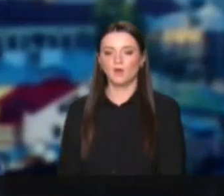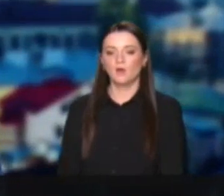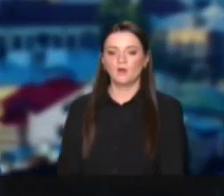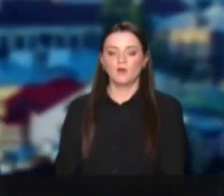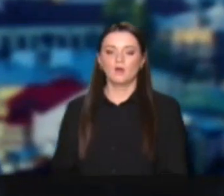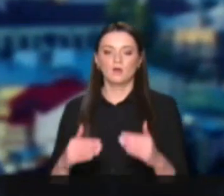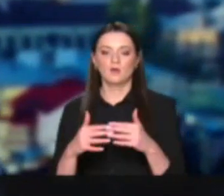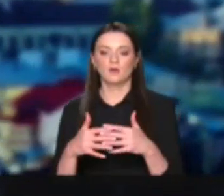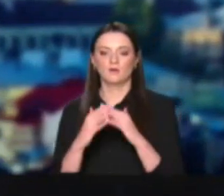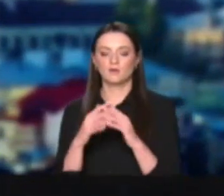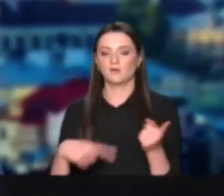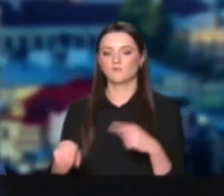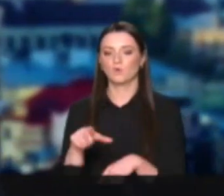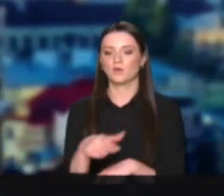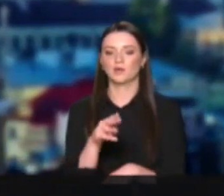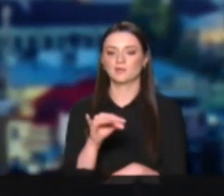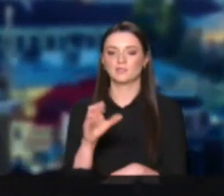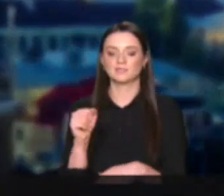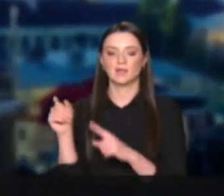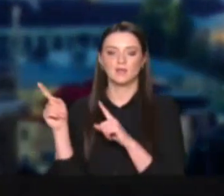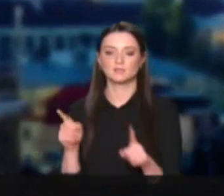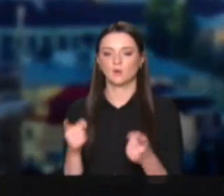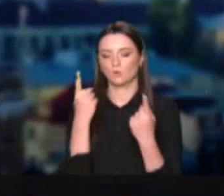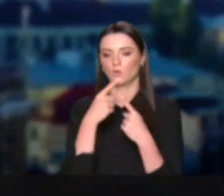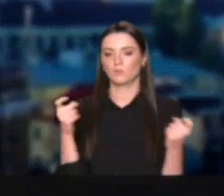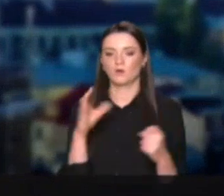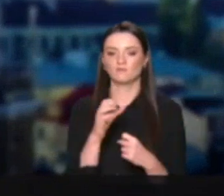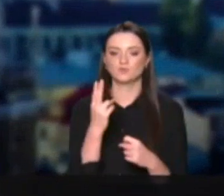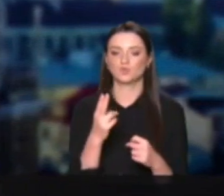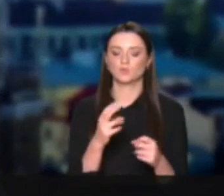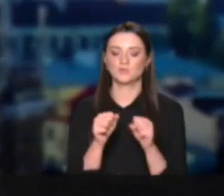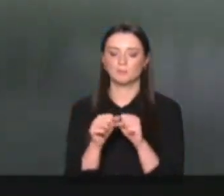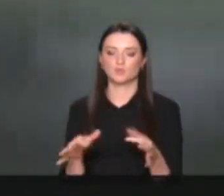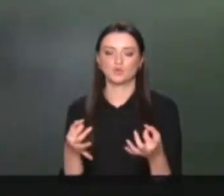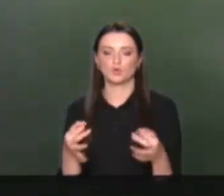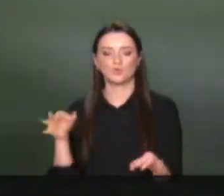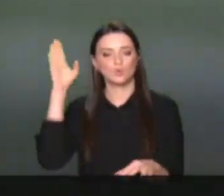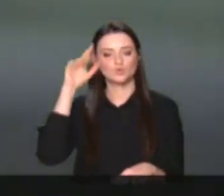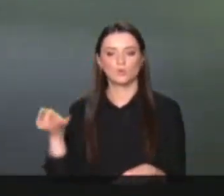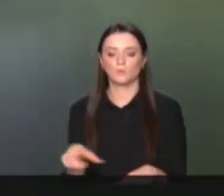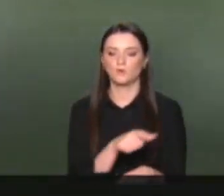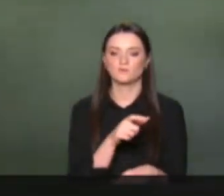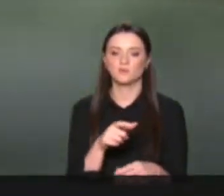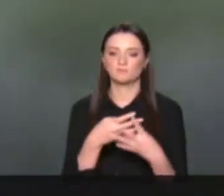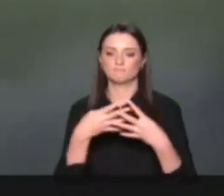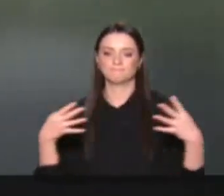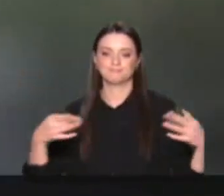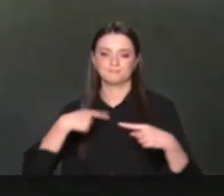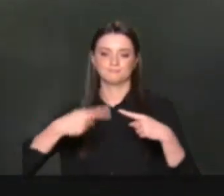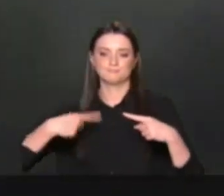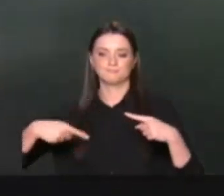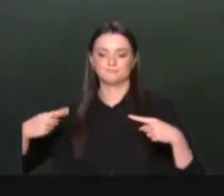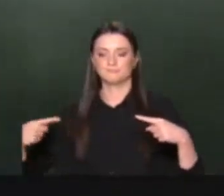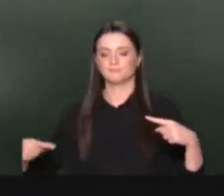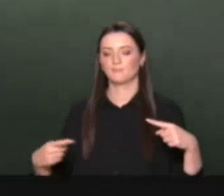Фортифікація навколо річки Тиса на Закарпатті оприлюднили у соцмережах. Доступ до водойми перекрили колючим дротом. Раніше